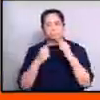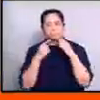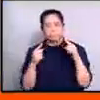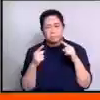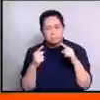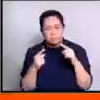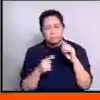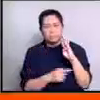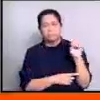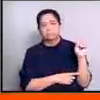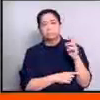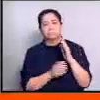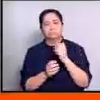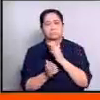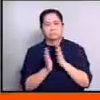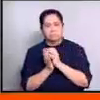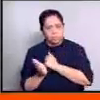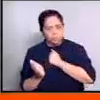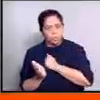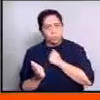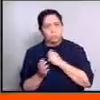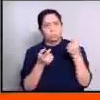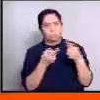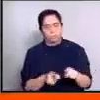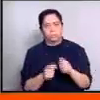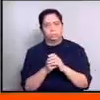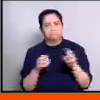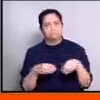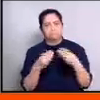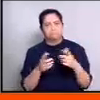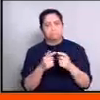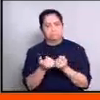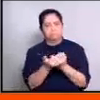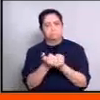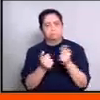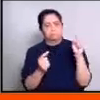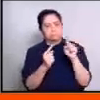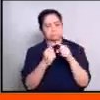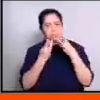ni Bongbong Marcos, humingi siya ng paumanhin dahil sa nangyari. Magbibigay raw sila ng tulong